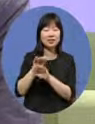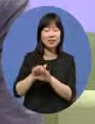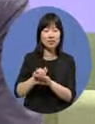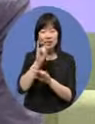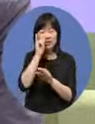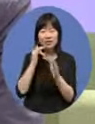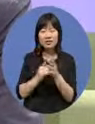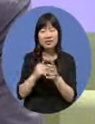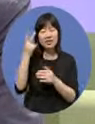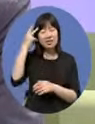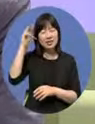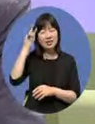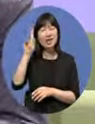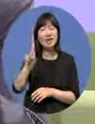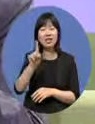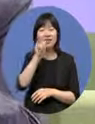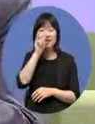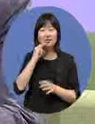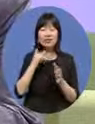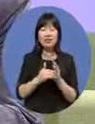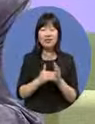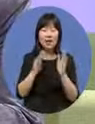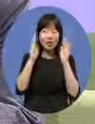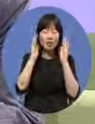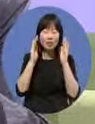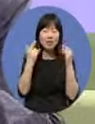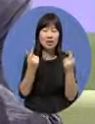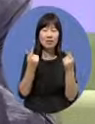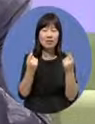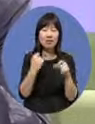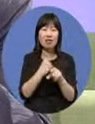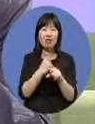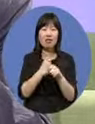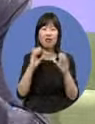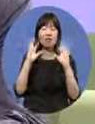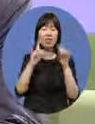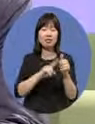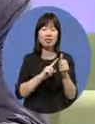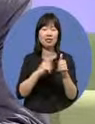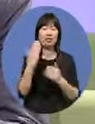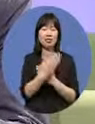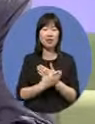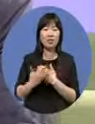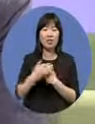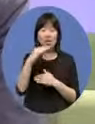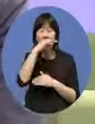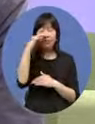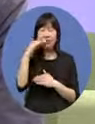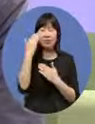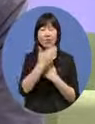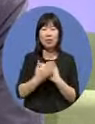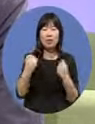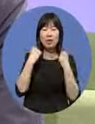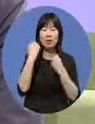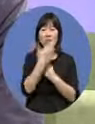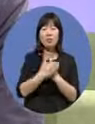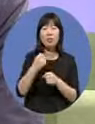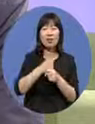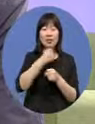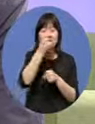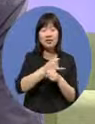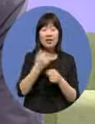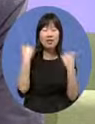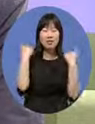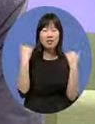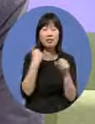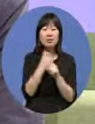근데 우리가 또 착각하는 게 공부를 시키는 것 못지않게 우리 아이들의 몸을 올바른 몸, 건강한 몸을 만들어서 성인이 될 수